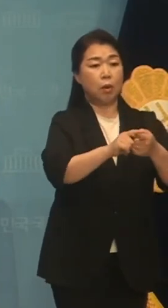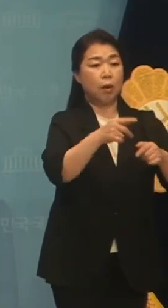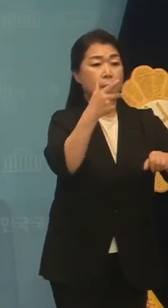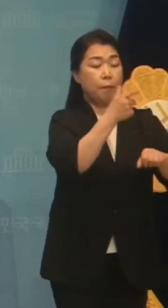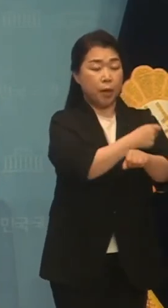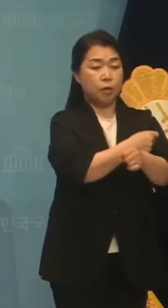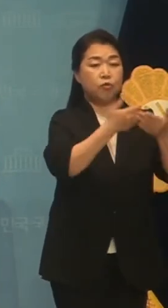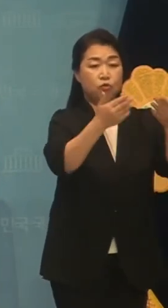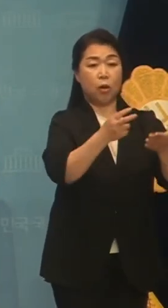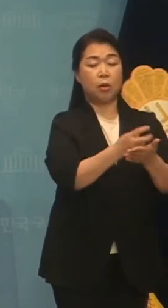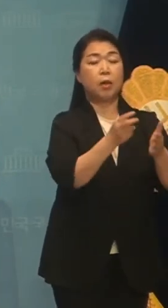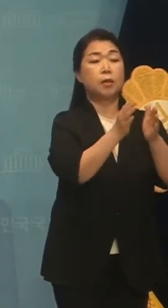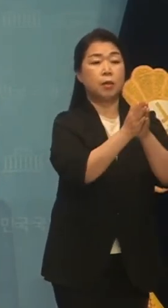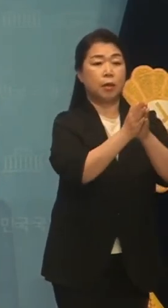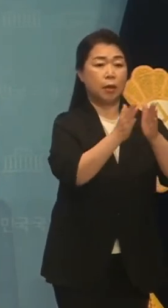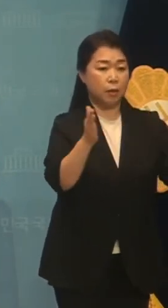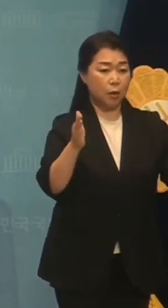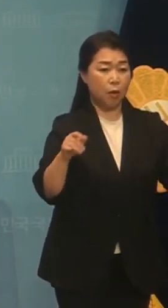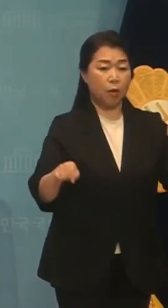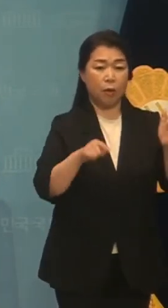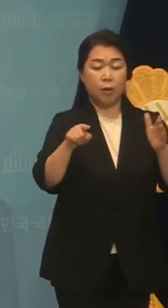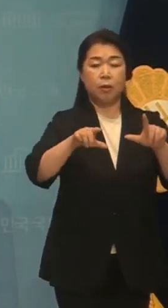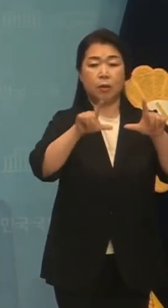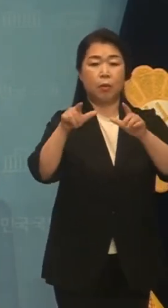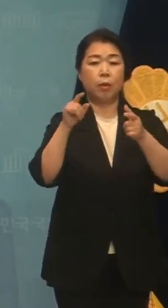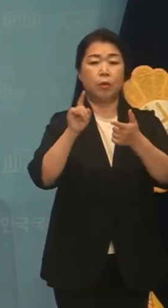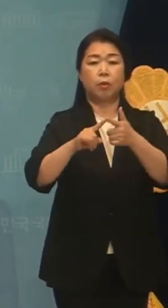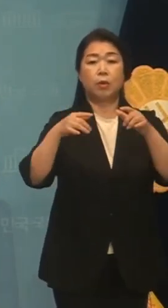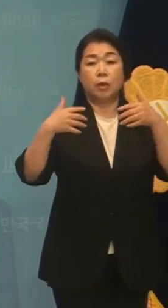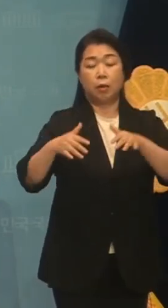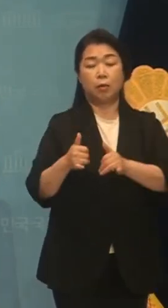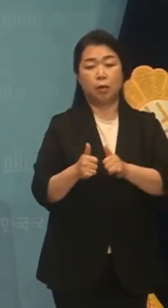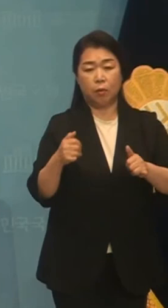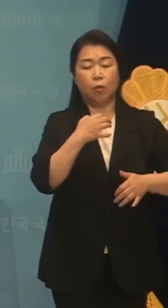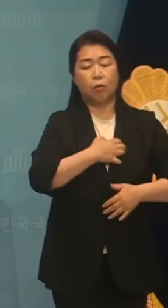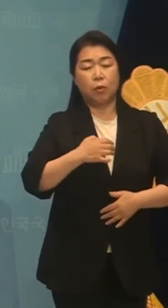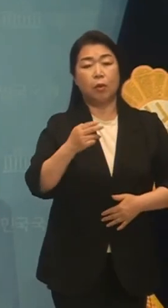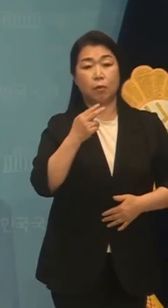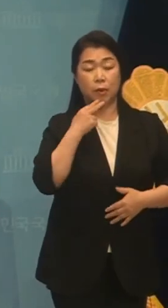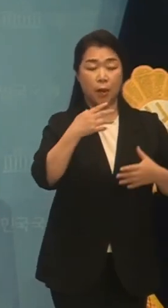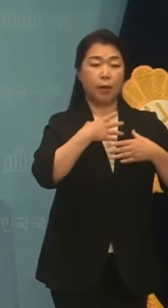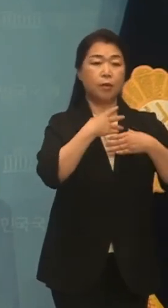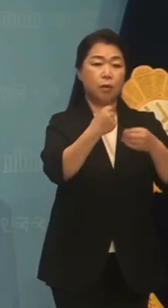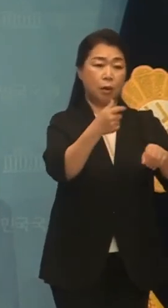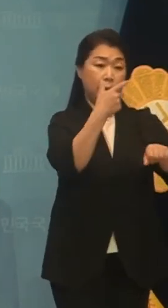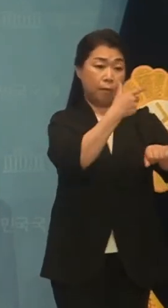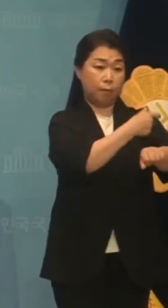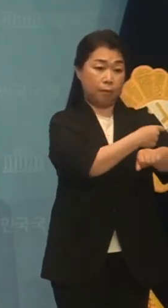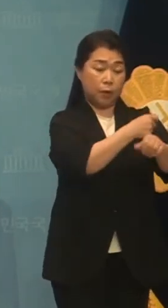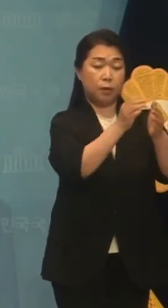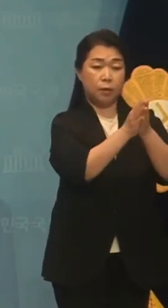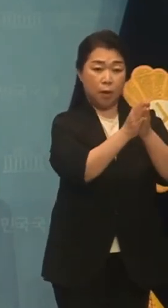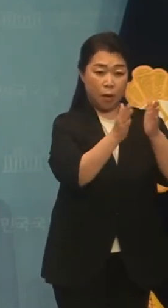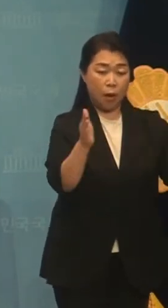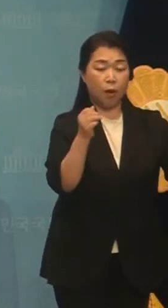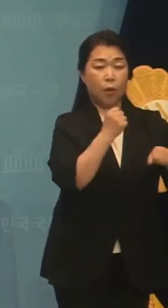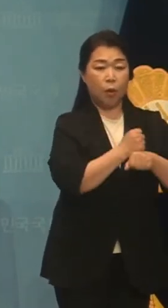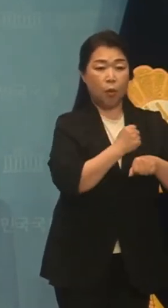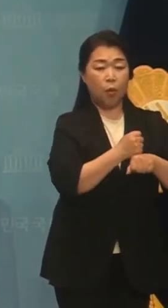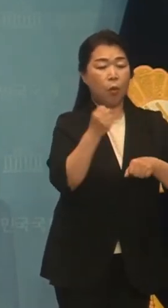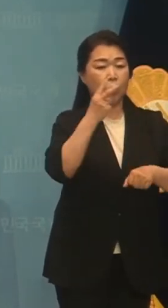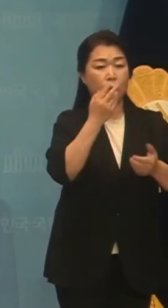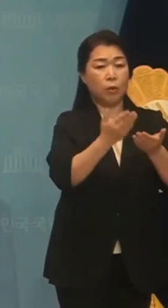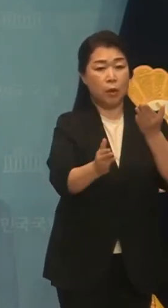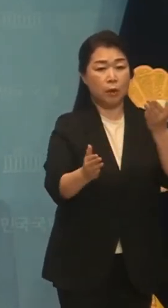제도가 확산돼서 사회적 약자 계층까지도 걱정 없이 안전하게 백신 접종에 임하고